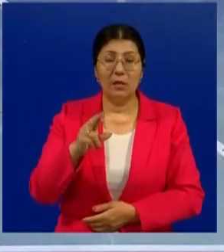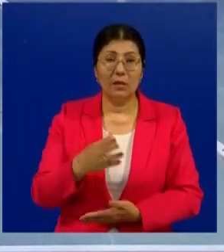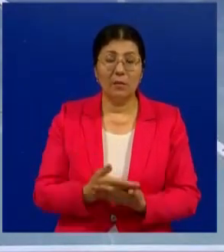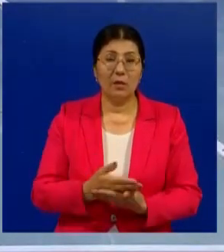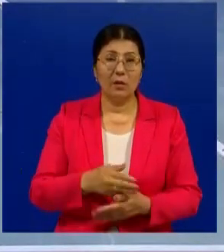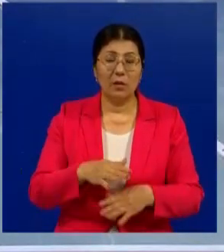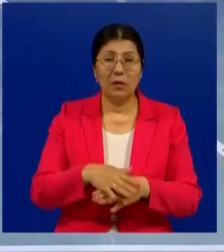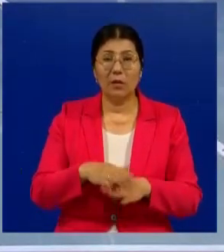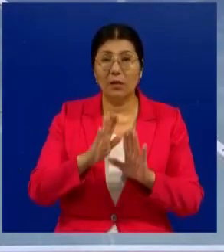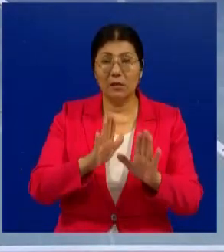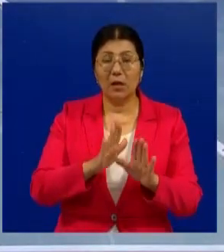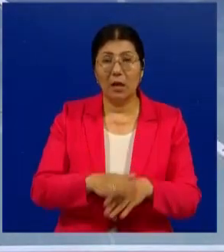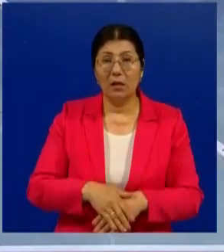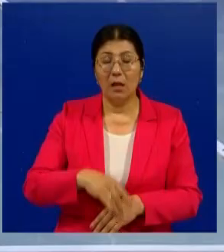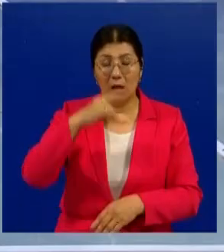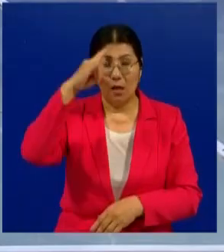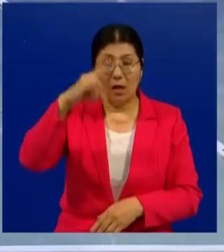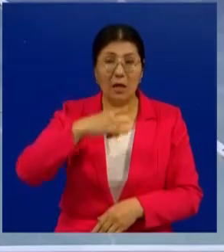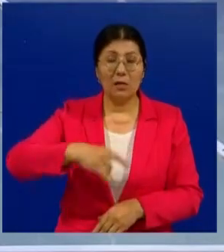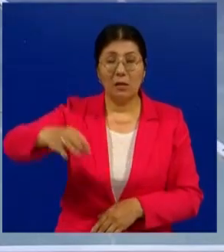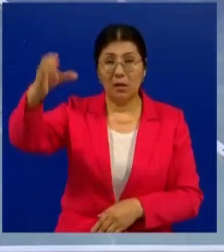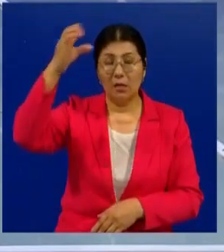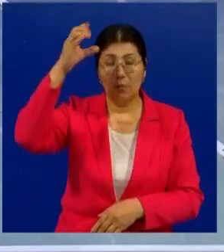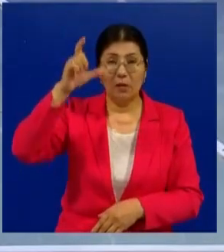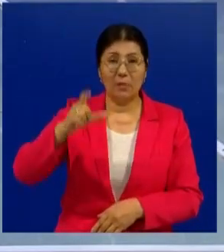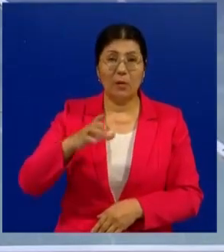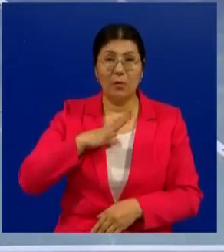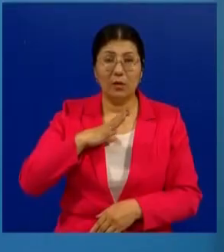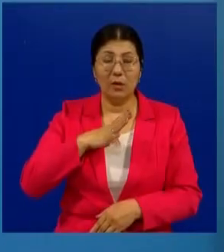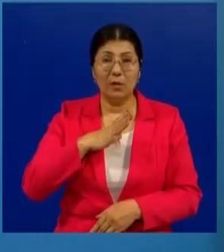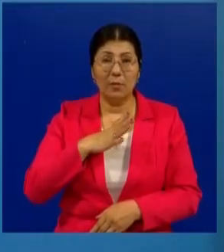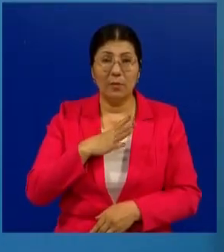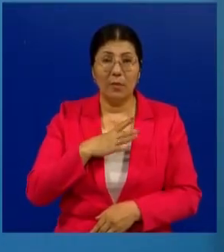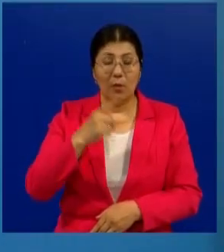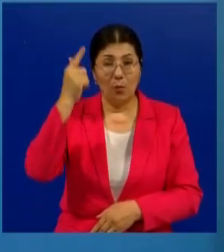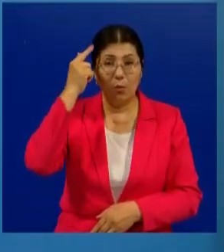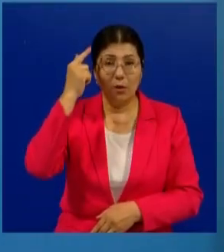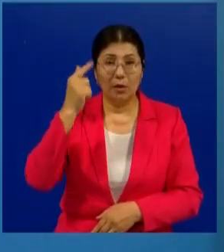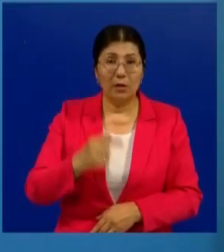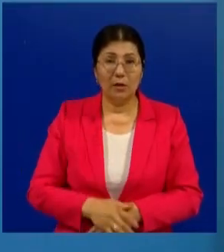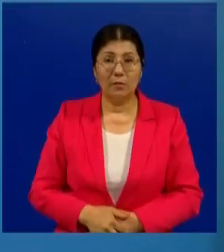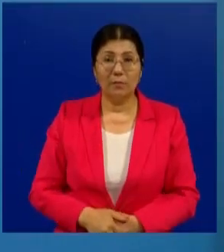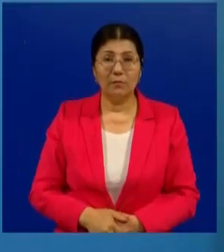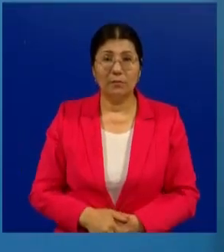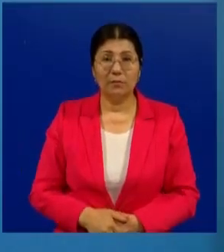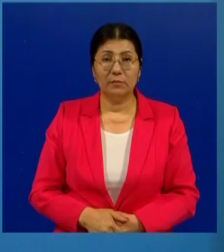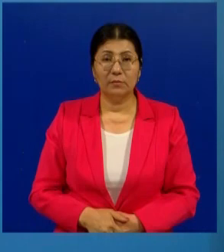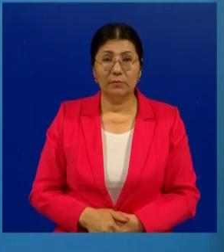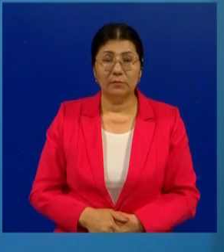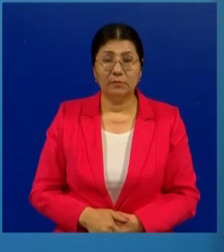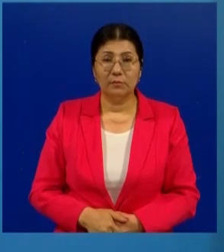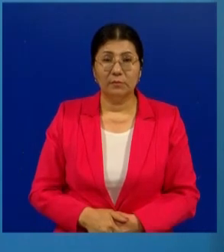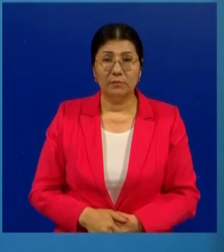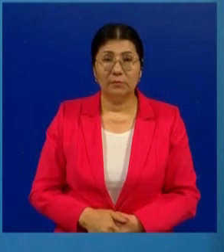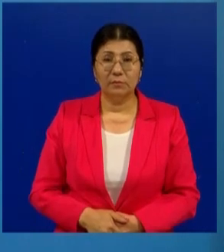мәдени қайраткерлері деген сияқты сондай не түсінік болып келді. Қазір қарап отырсақ сосын байлар деп айтылып келді. Көбіне байларды қуғында алды